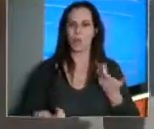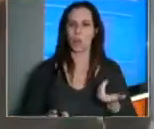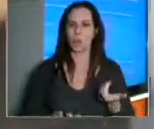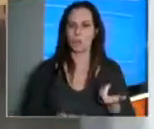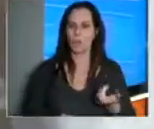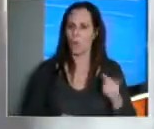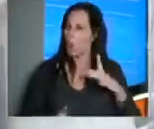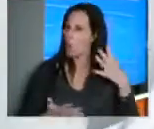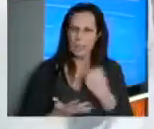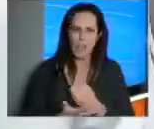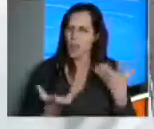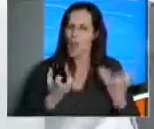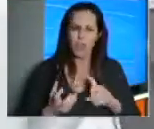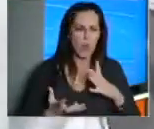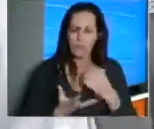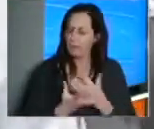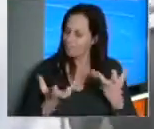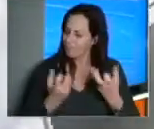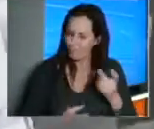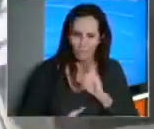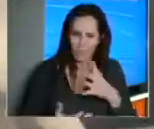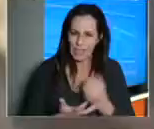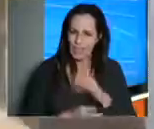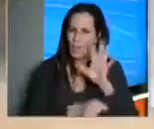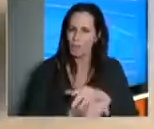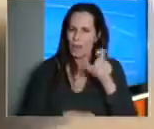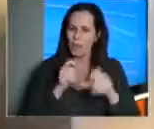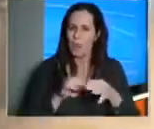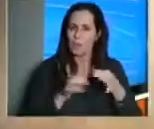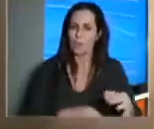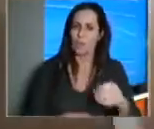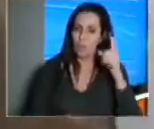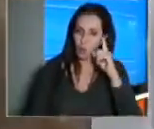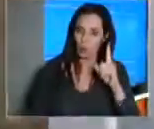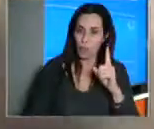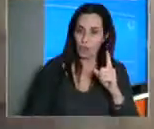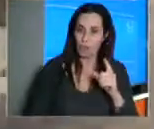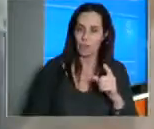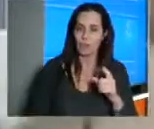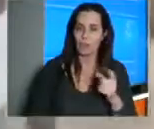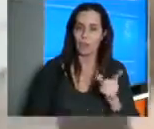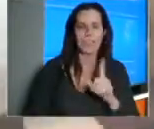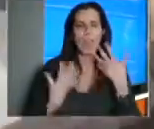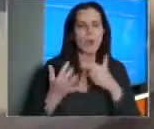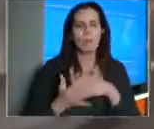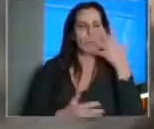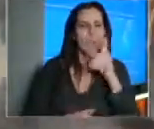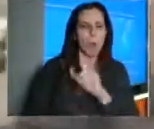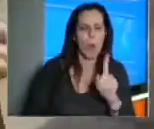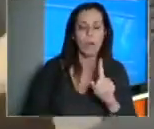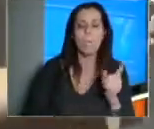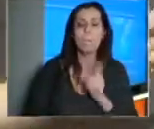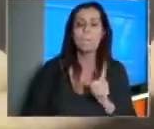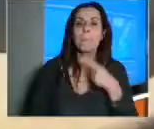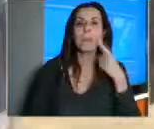נתניהו, זה לא הצליח לחלחל לעיירות הפיתוח? אני חושבת שהמוצא האתני הוא לא הסיפור, אלא